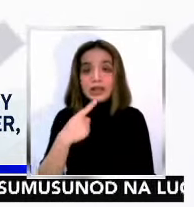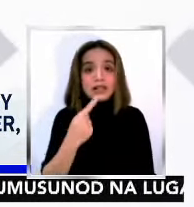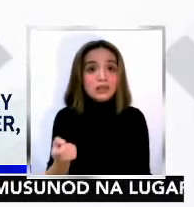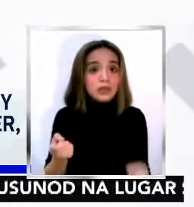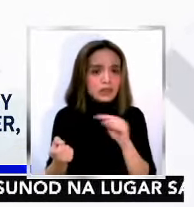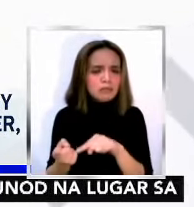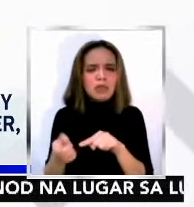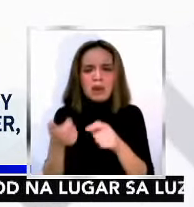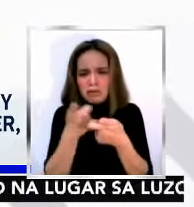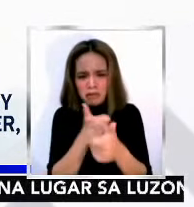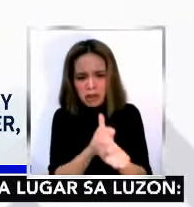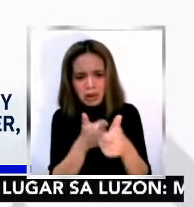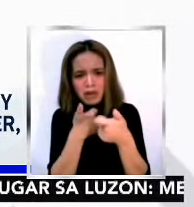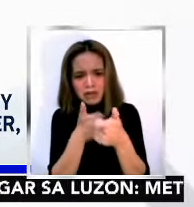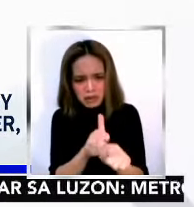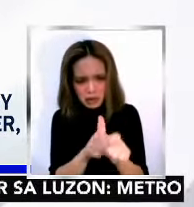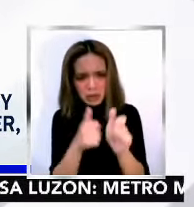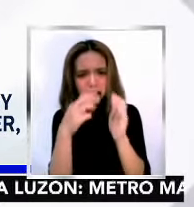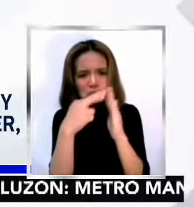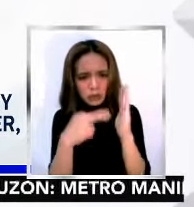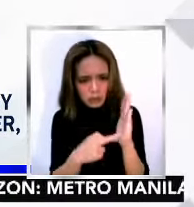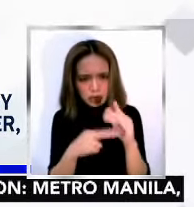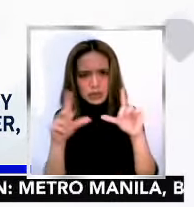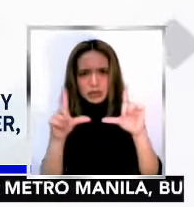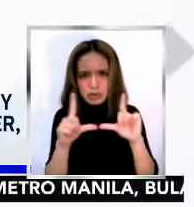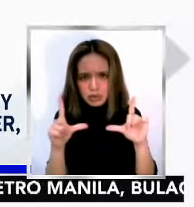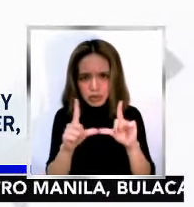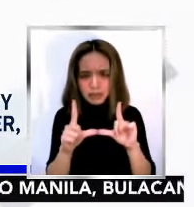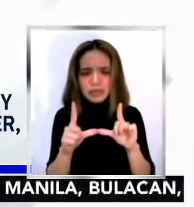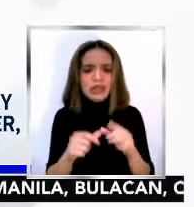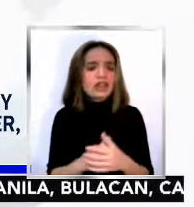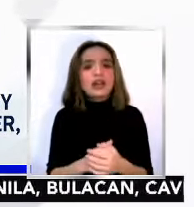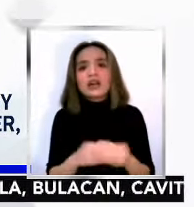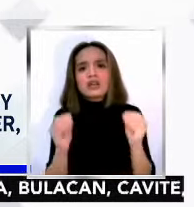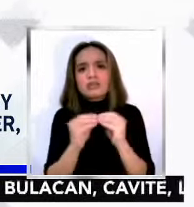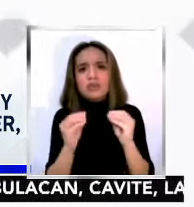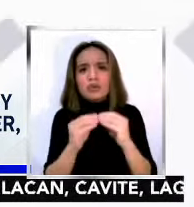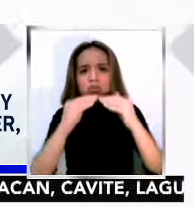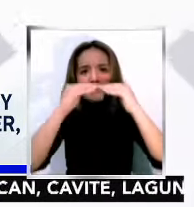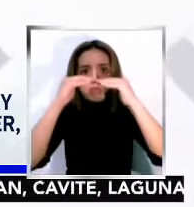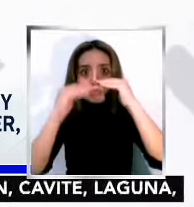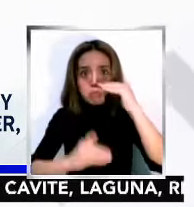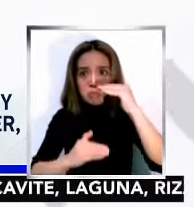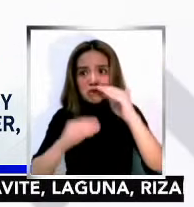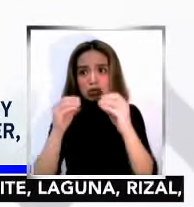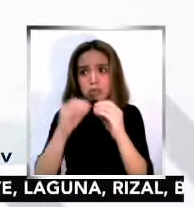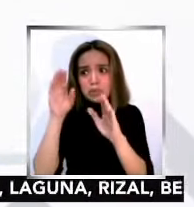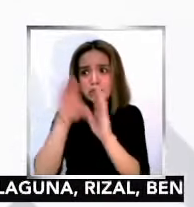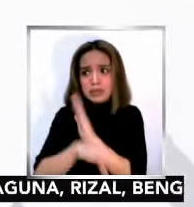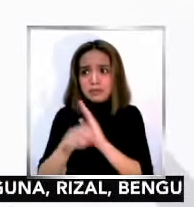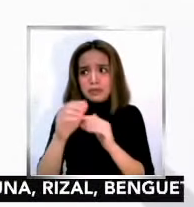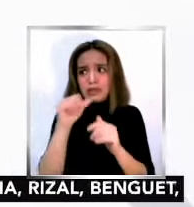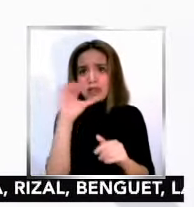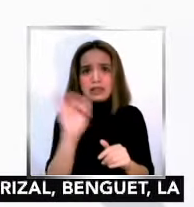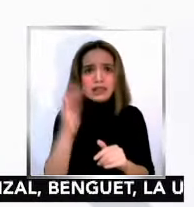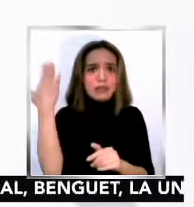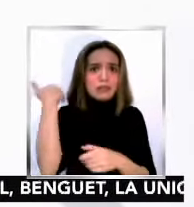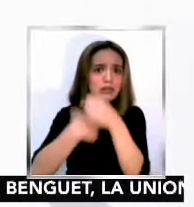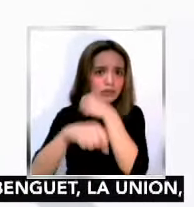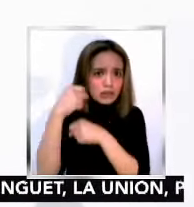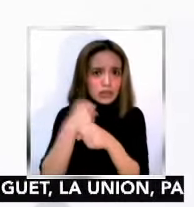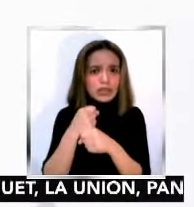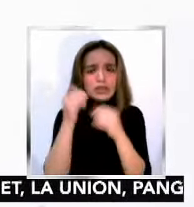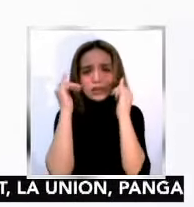ito sa mga probisyon ng kanilang prangkisa. Mas mababa pa rin daw ang singil ng Meralco kumpara sa mga nakaraang taon at nananatiling isa